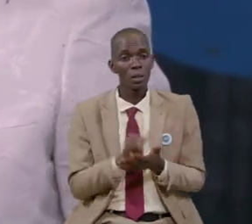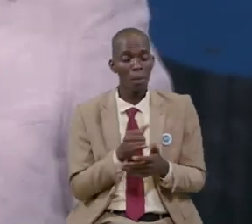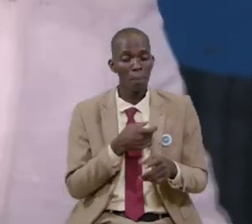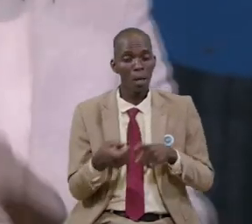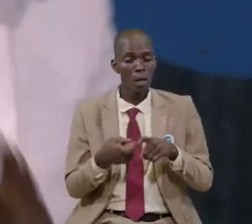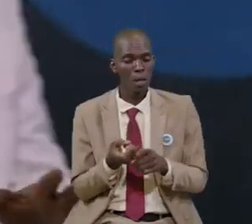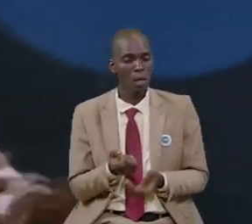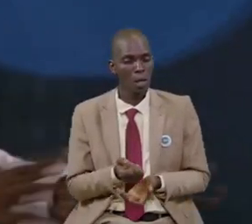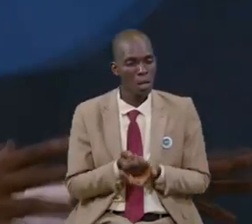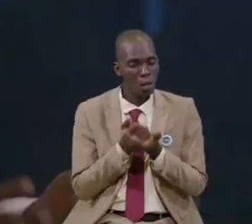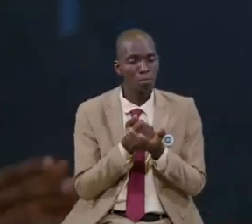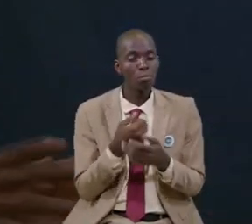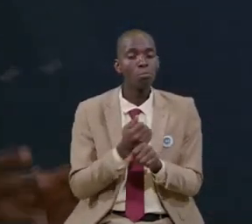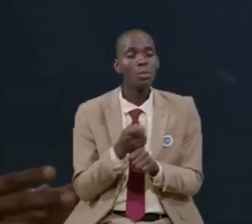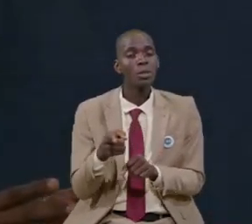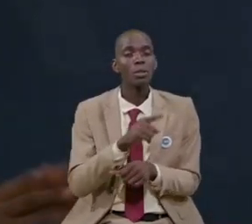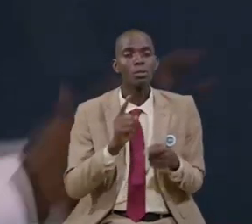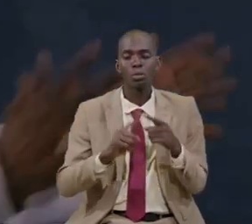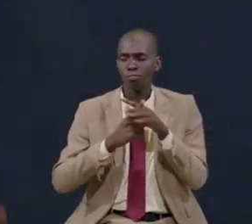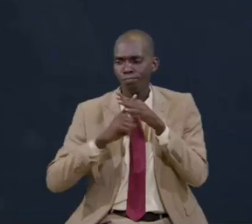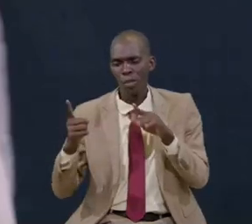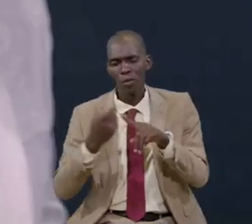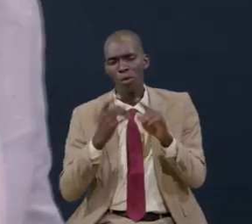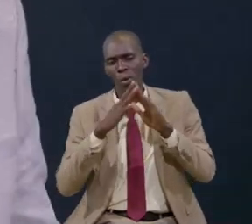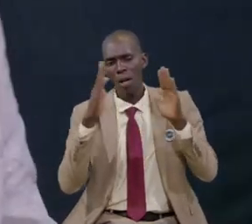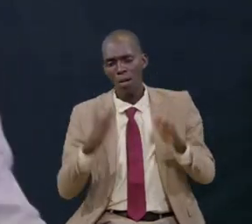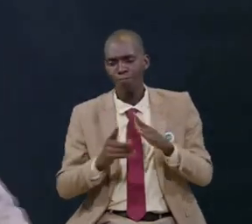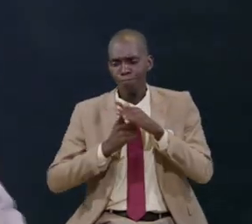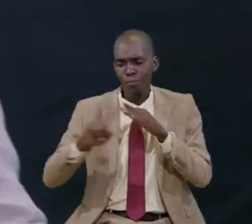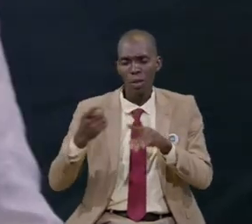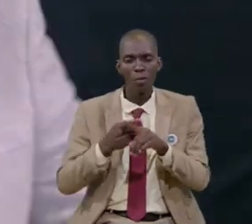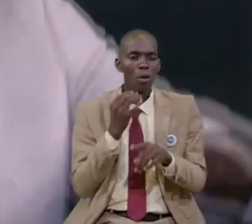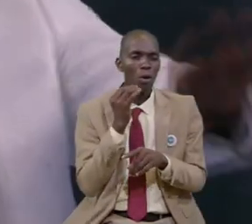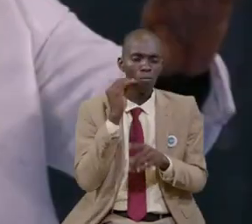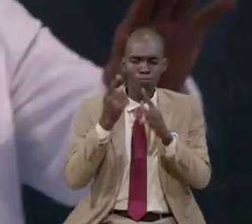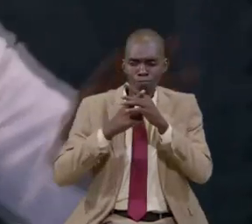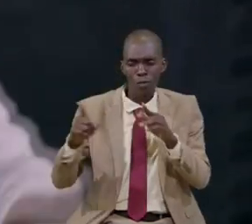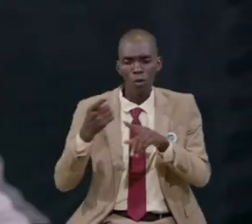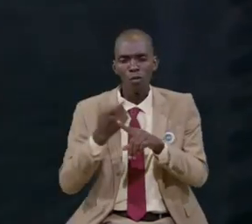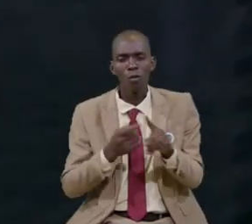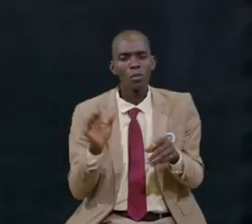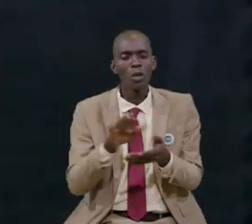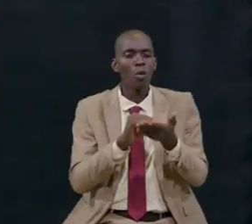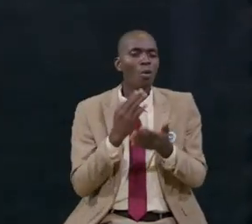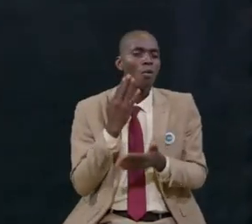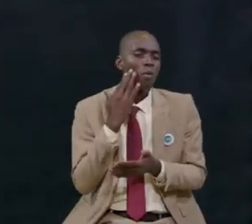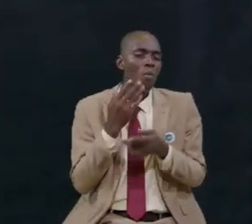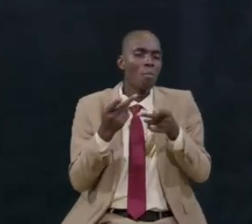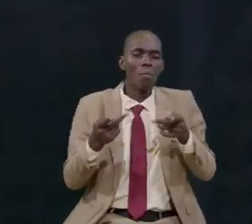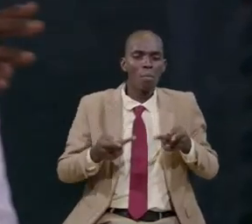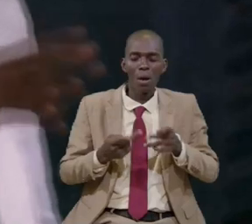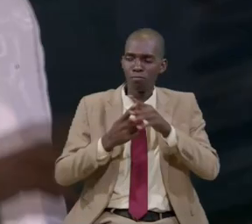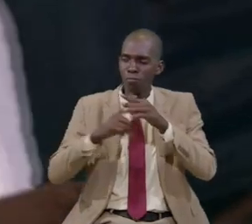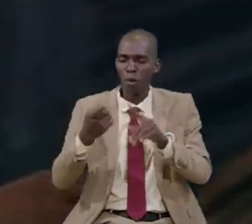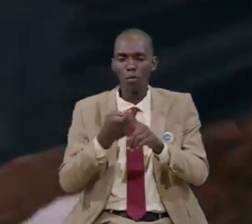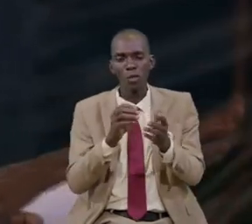maison, de leur communauté et de leur localité. Partout où ils se rendaient,